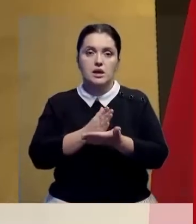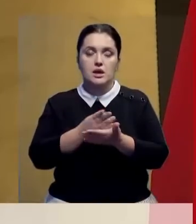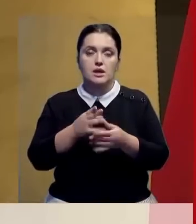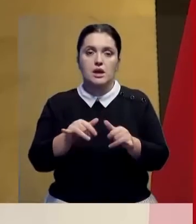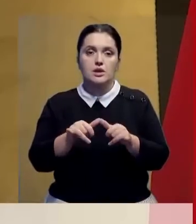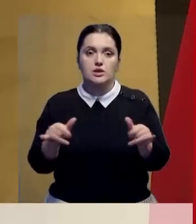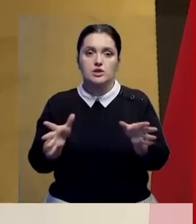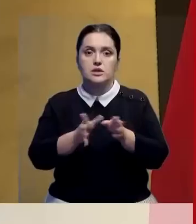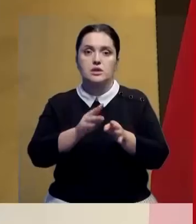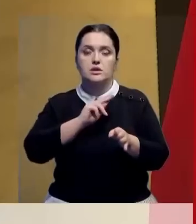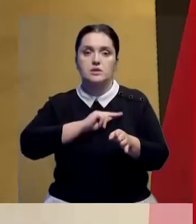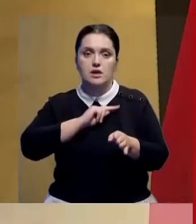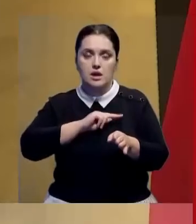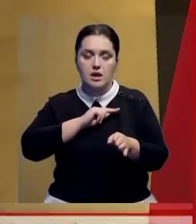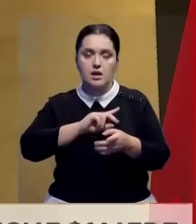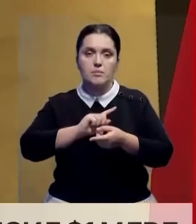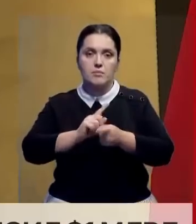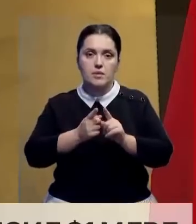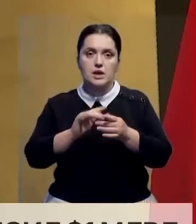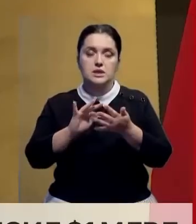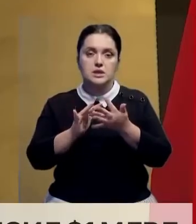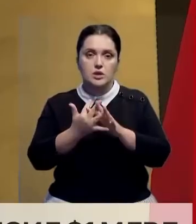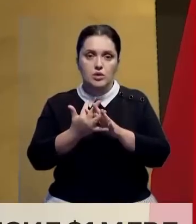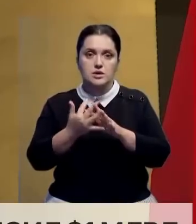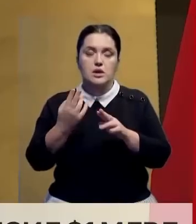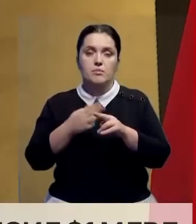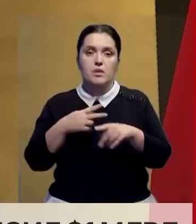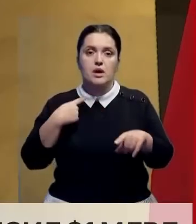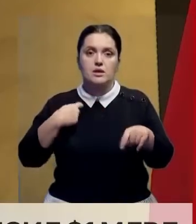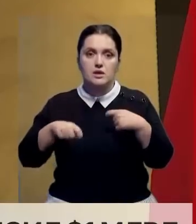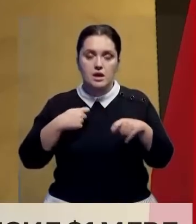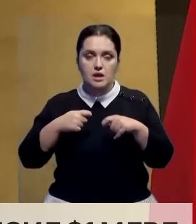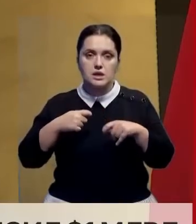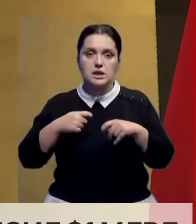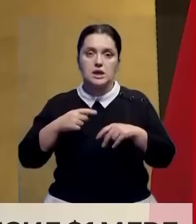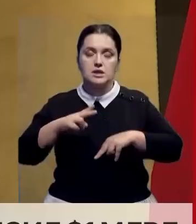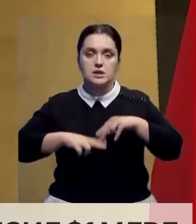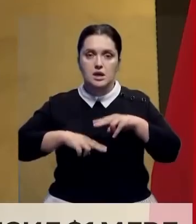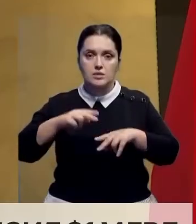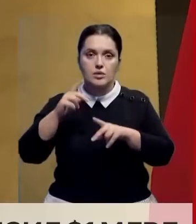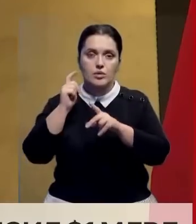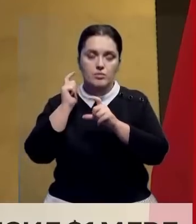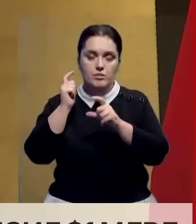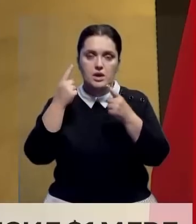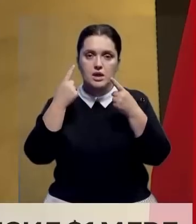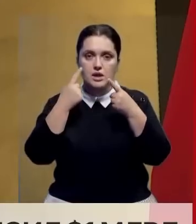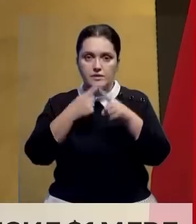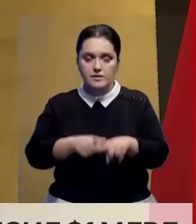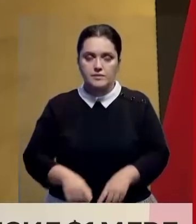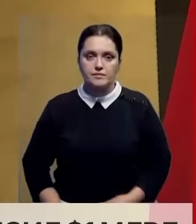расширения сотрудничества в сферах преобразования сельхозпродукции, торговли и строительства логистической инфраструктуры.